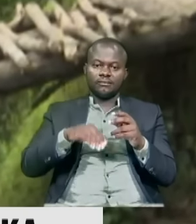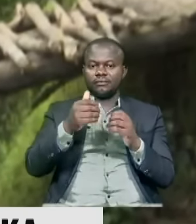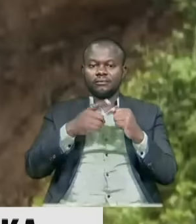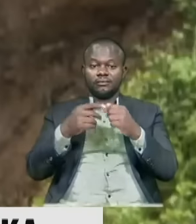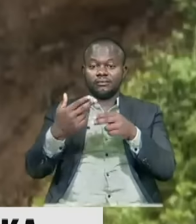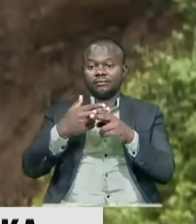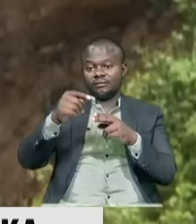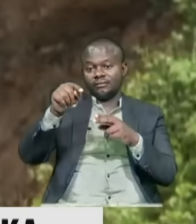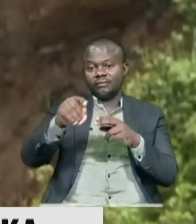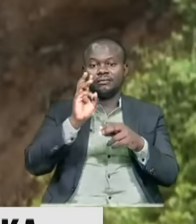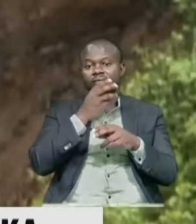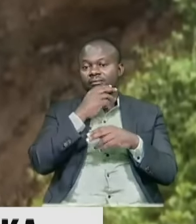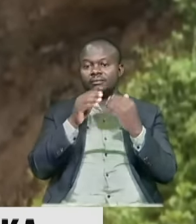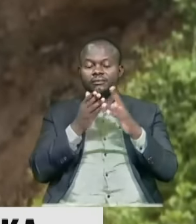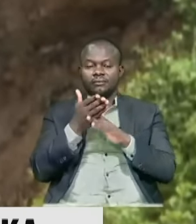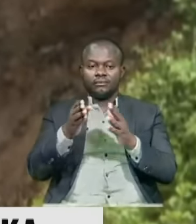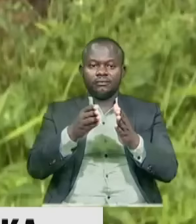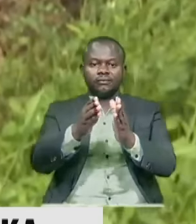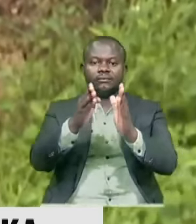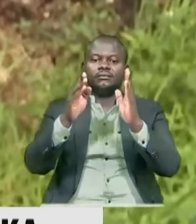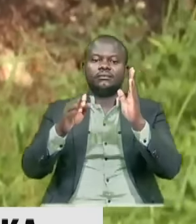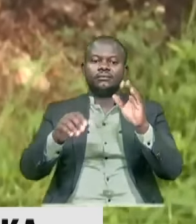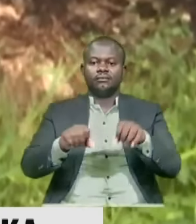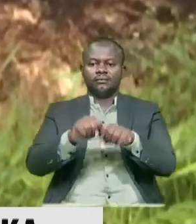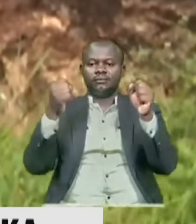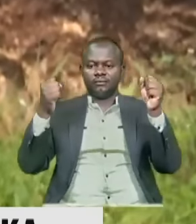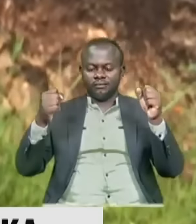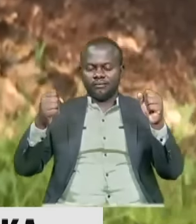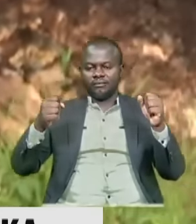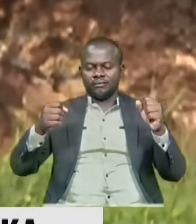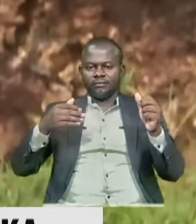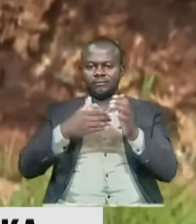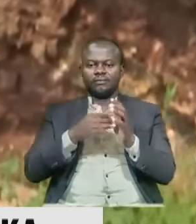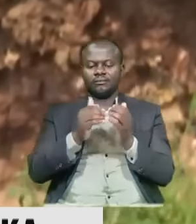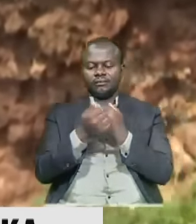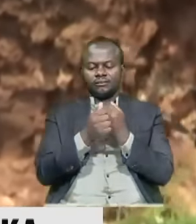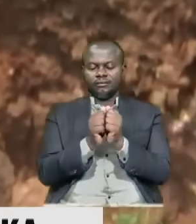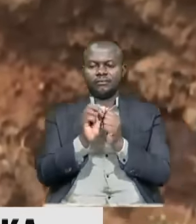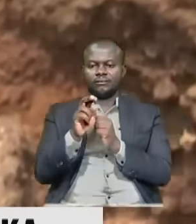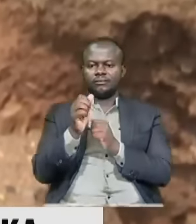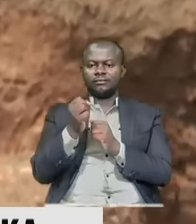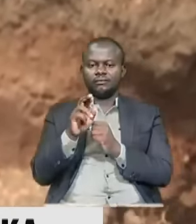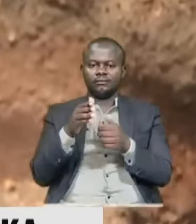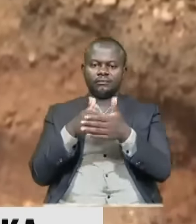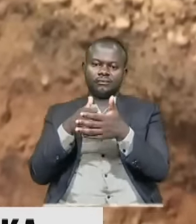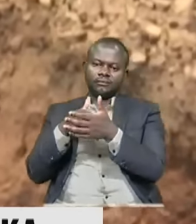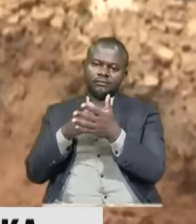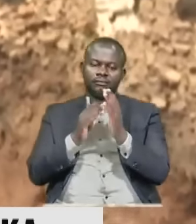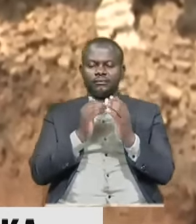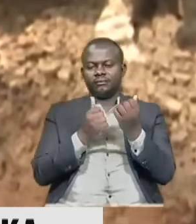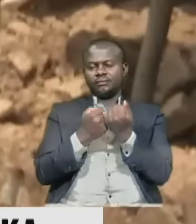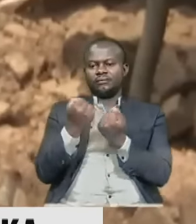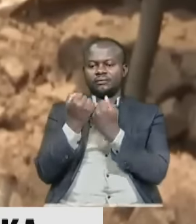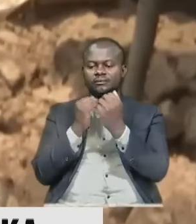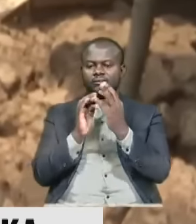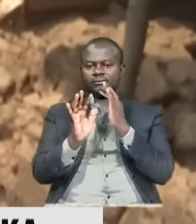kototerwa amazi anyura muri iyo ruhurura yanaciye umuhanda uhuza Rubavu na Rutsiro bikoma mu nkokora imigenderanire